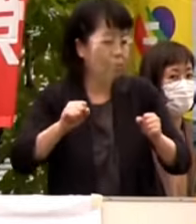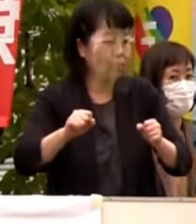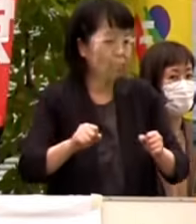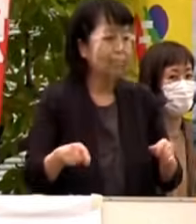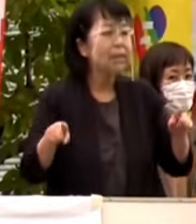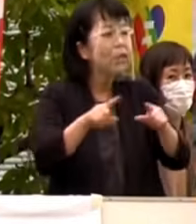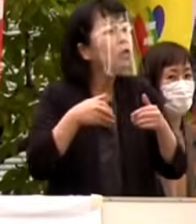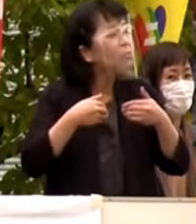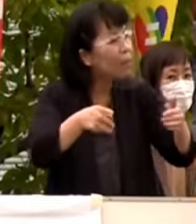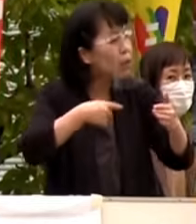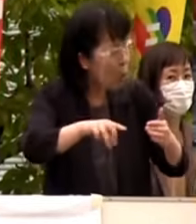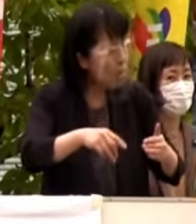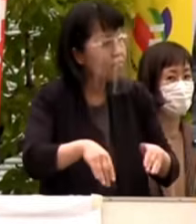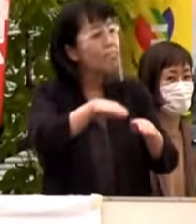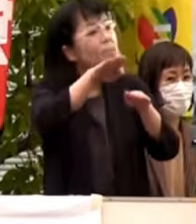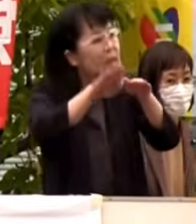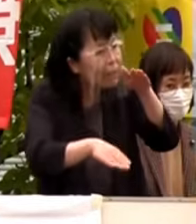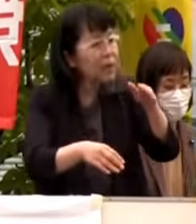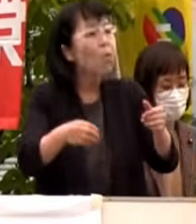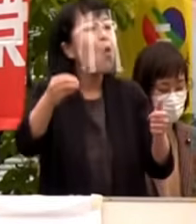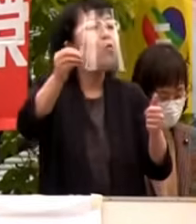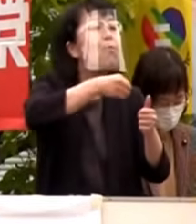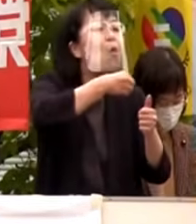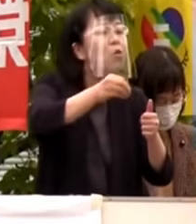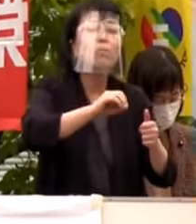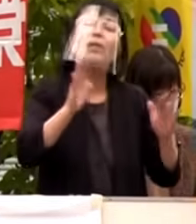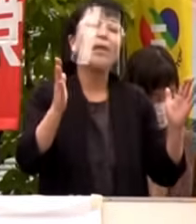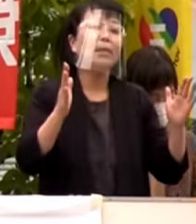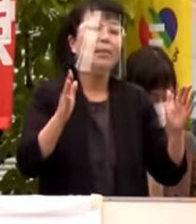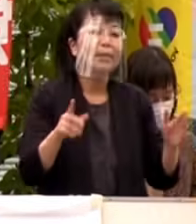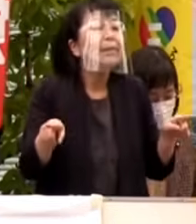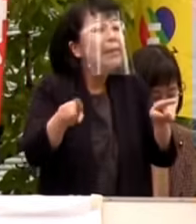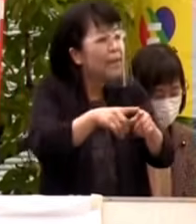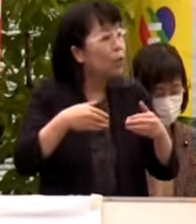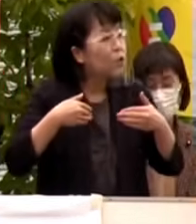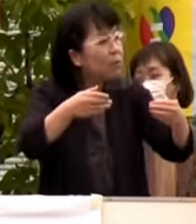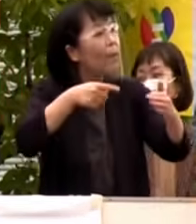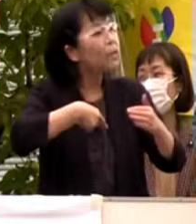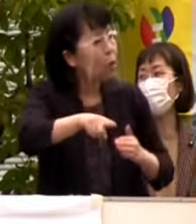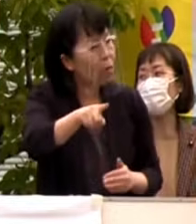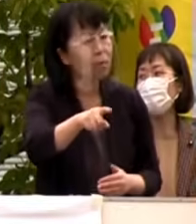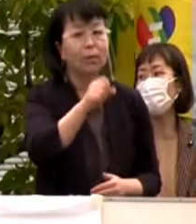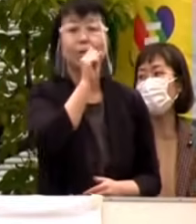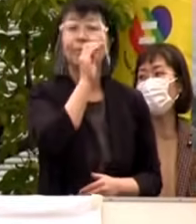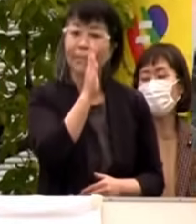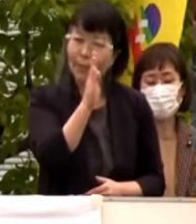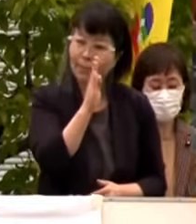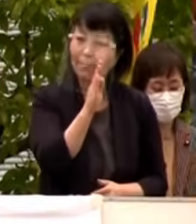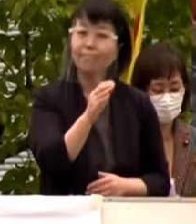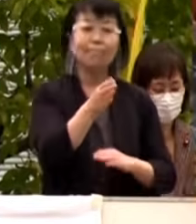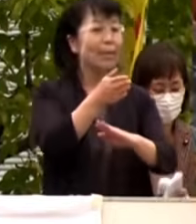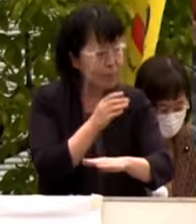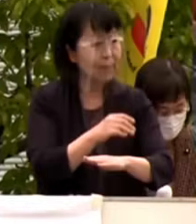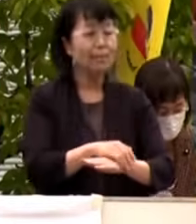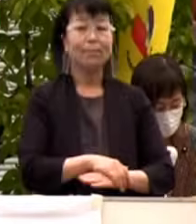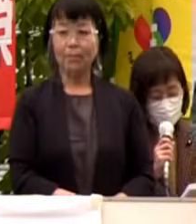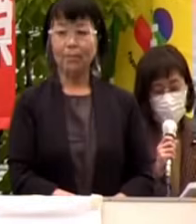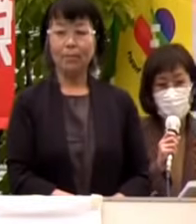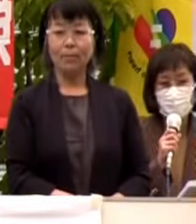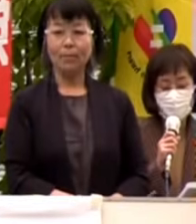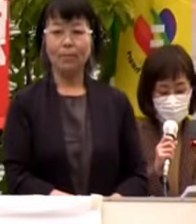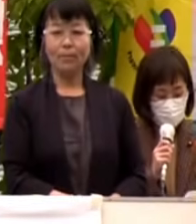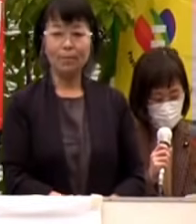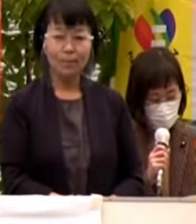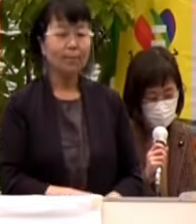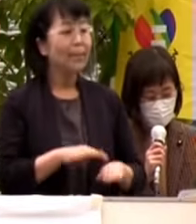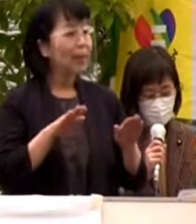もない、そんな日本、一緒に進んでいきましょう。よろしくお願いします。ありがとうございました。 ただ